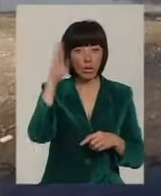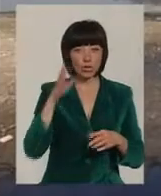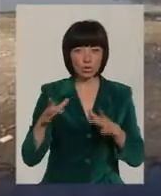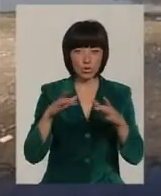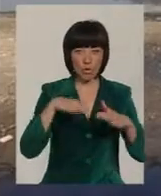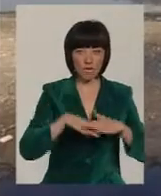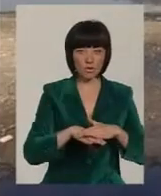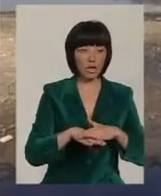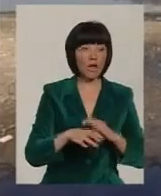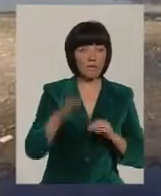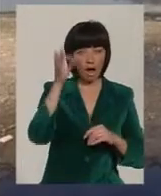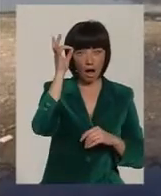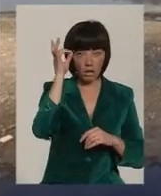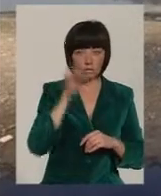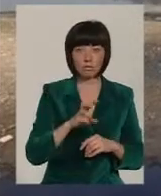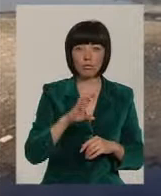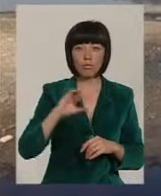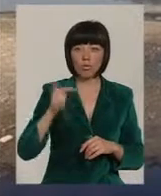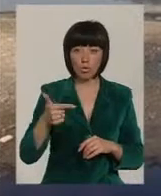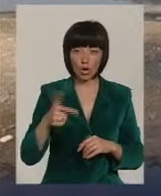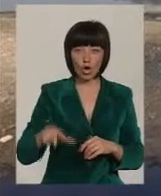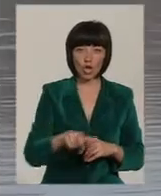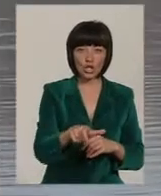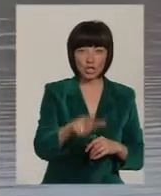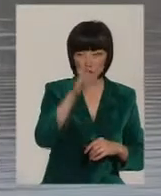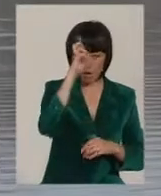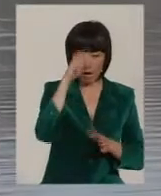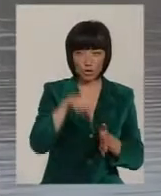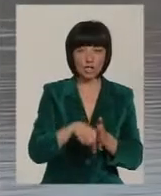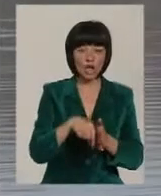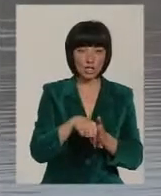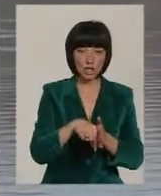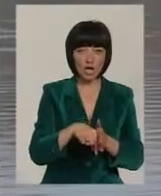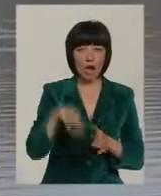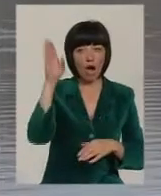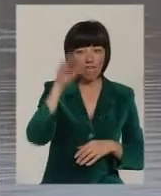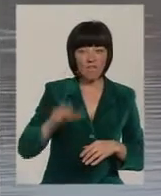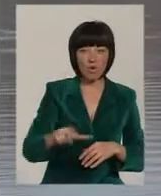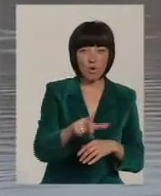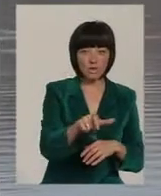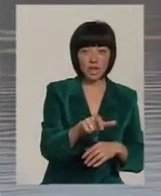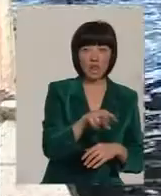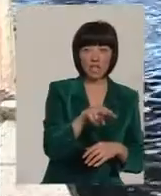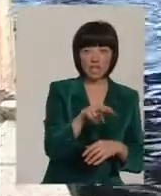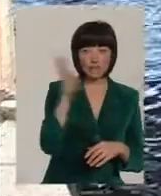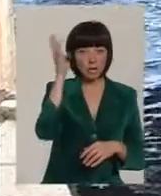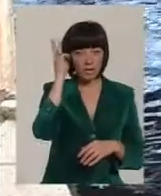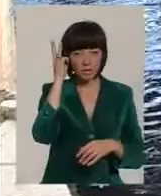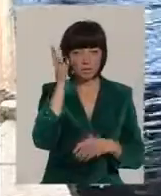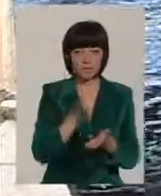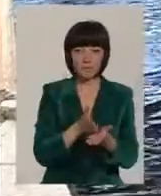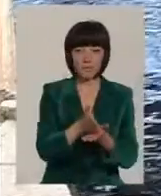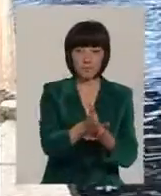водосховища. Нагадуємо, Південний Буг – річка державного значення. Воду з Хмельницького та Летичівського водосховищ